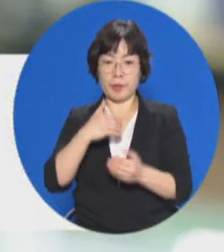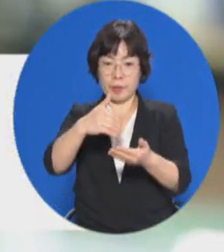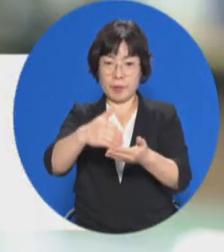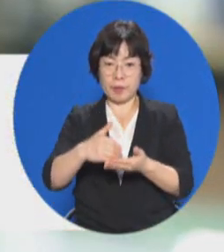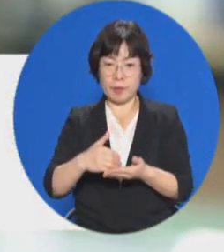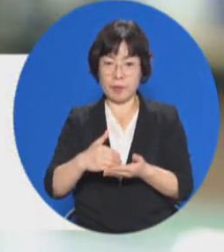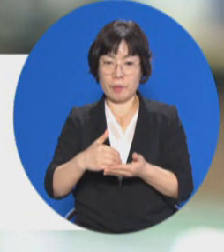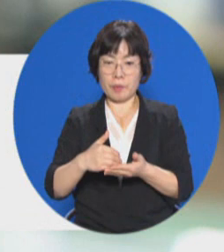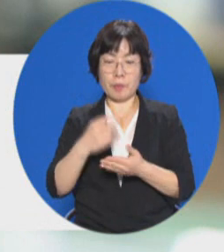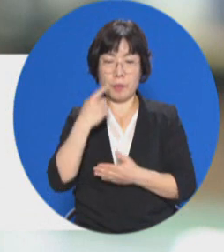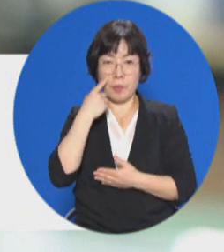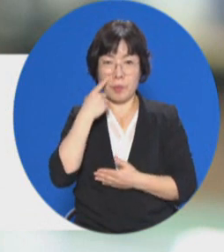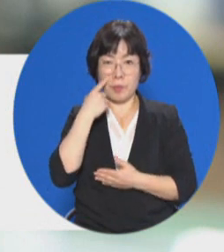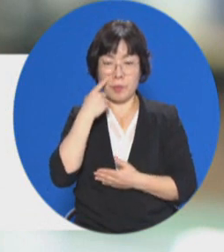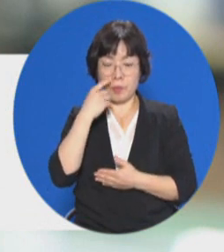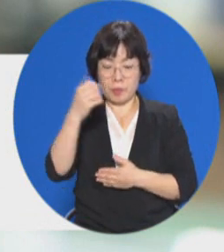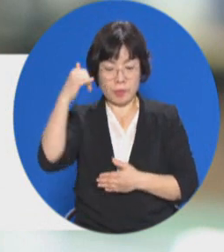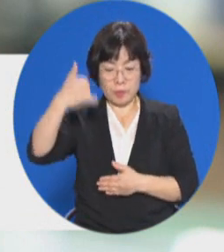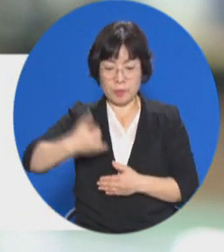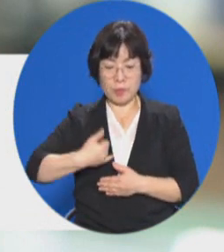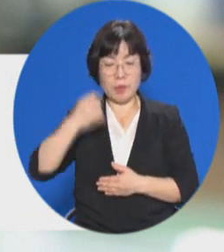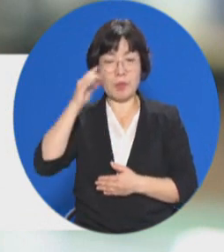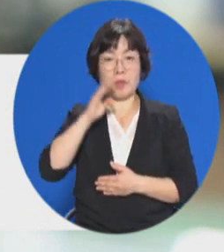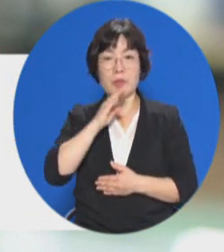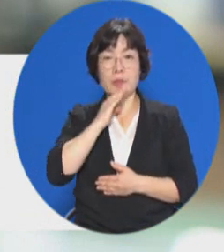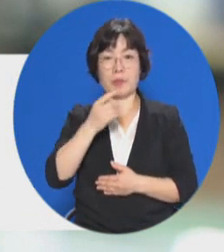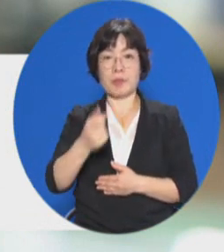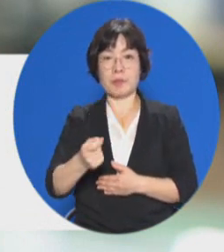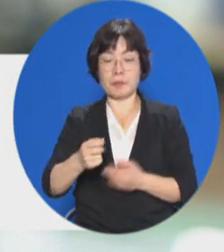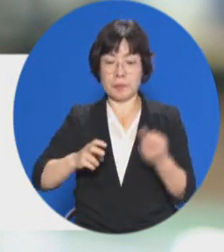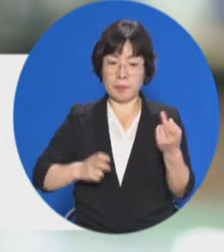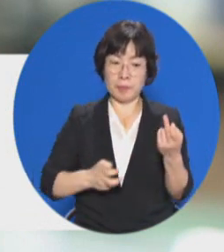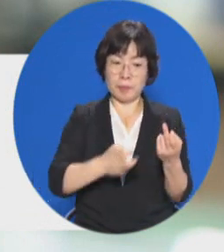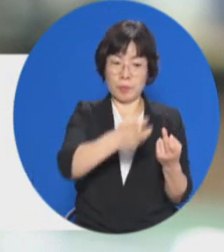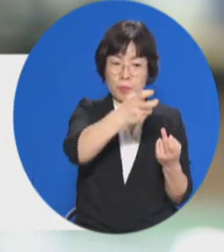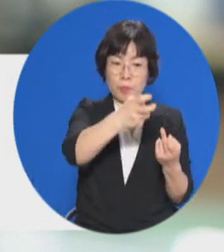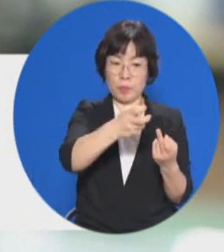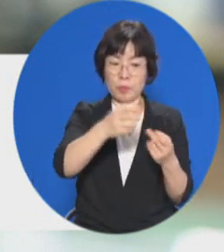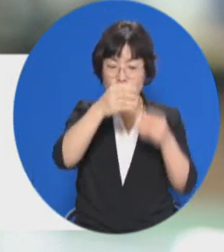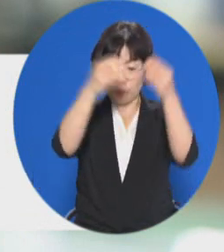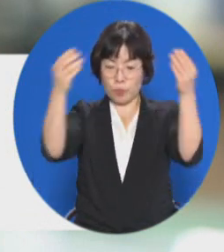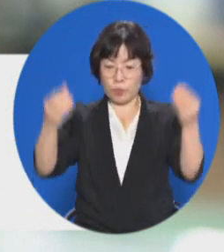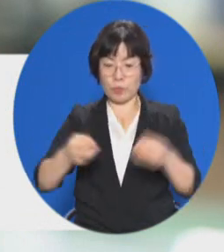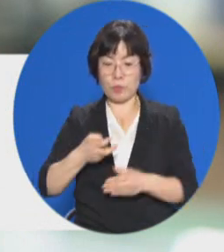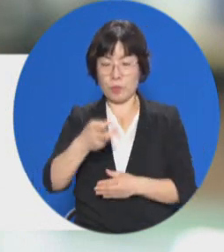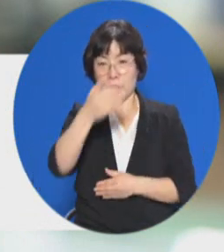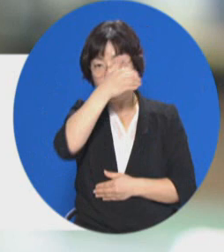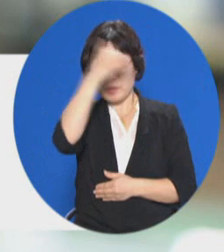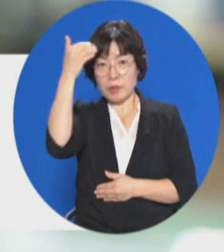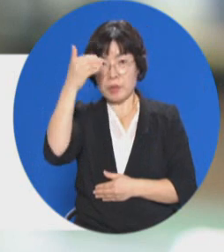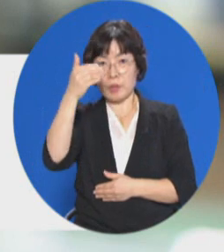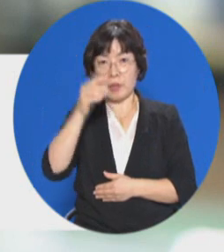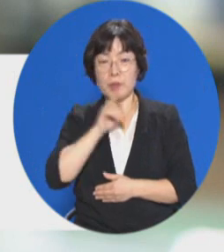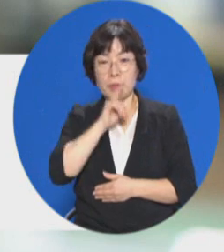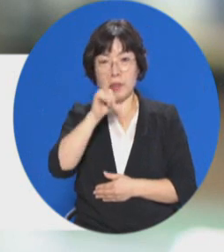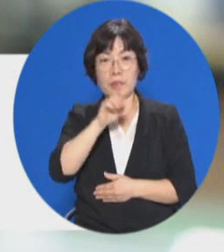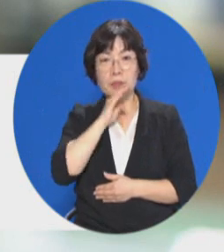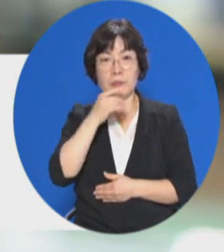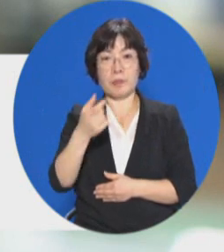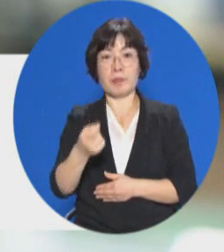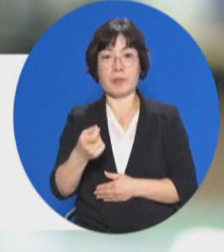제안을 해보겠다라고 문의가 온 건 사실이고요. 모노레일이랑 대관람차 같은 경우도 좀 얘기가 되고 있는